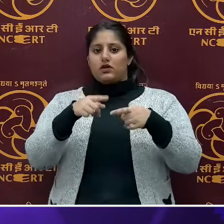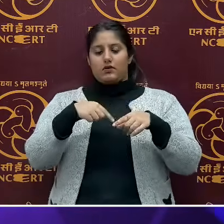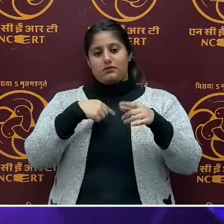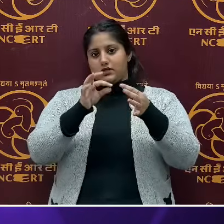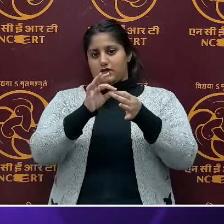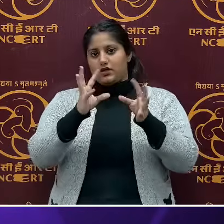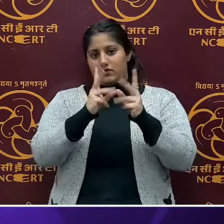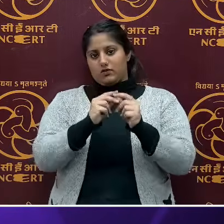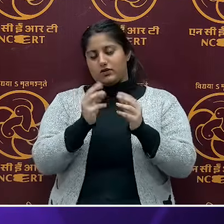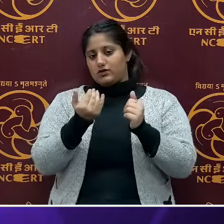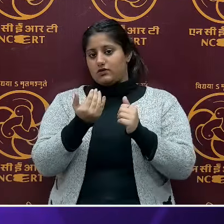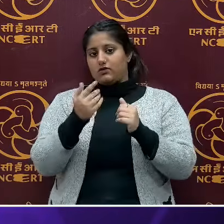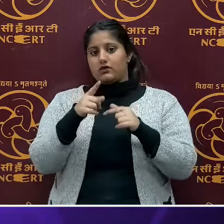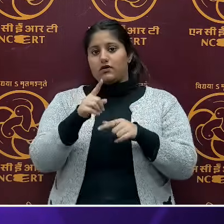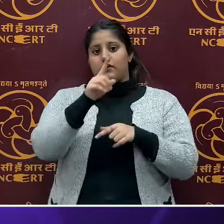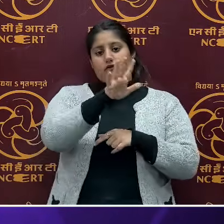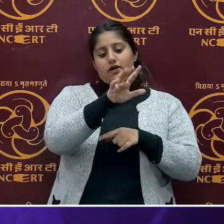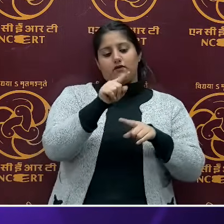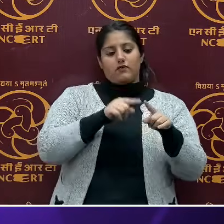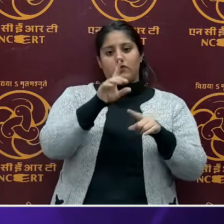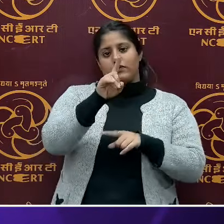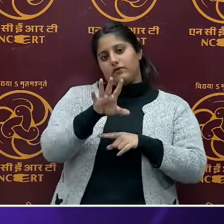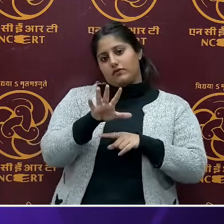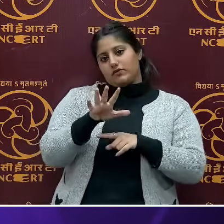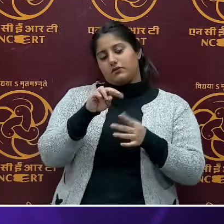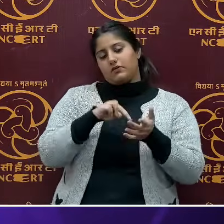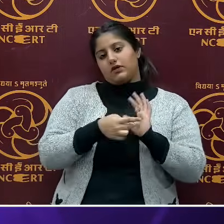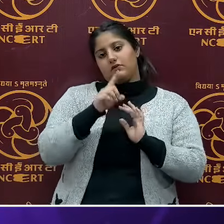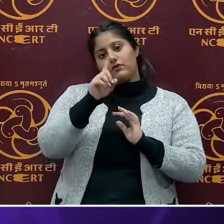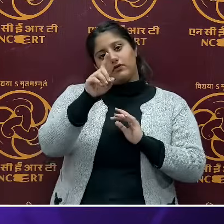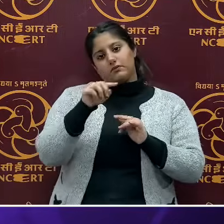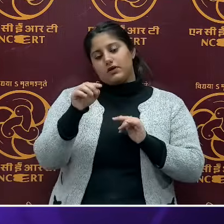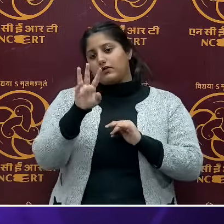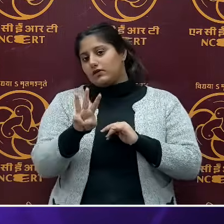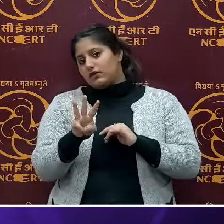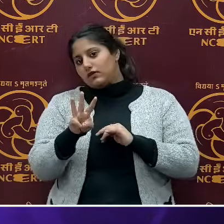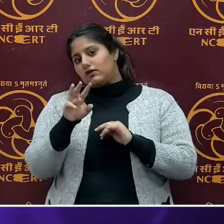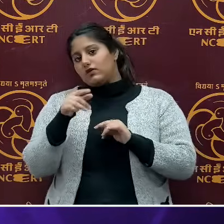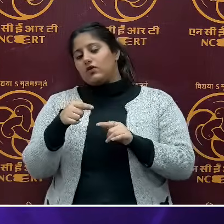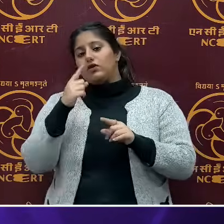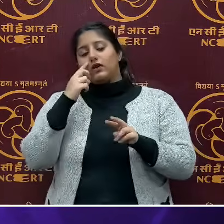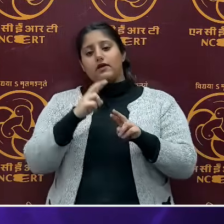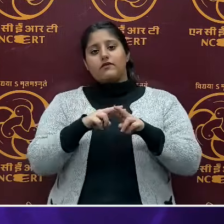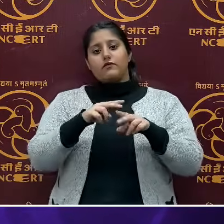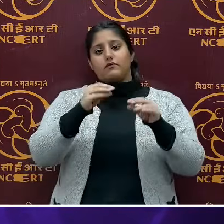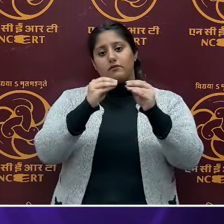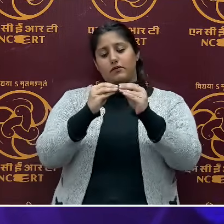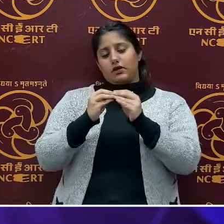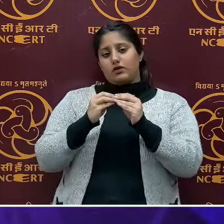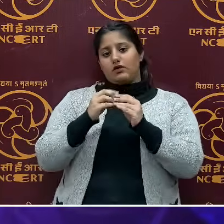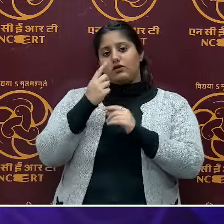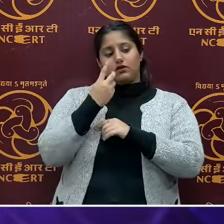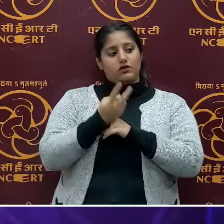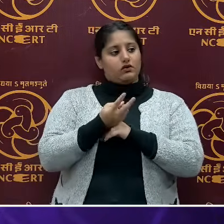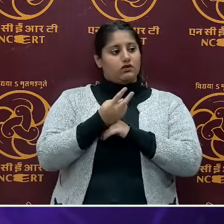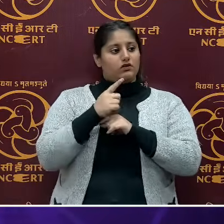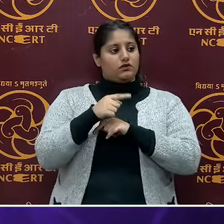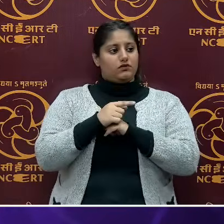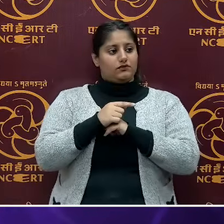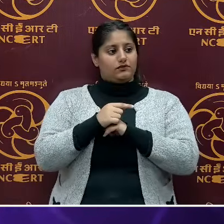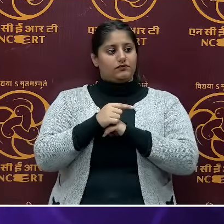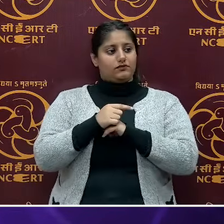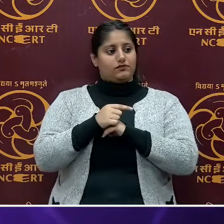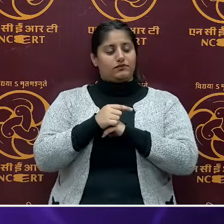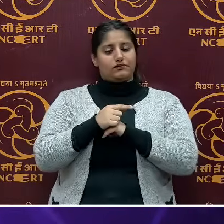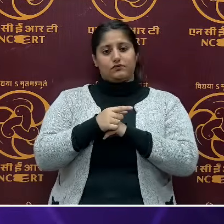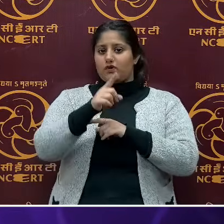ना? So, 5 upon 15 is 1 1 by upon 3. 3. Yeah. And for rectangle B, for this one, suppose